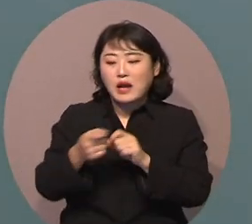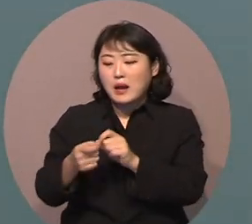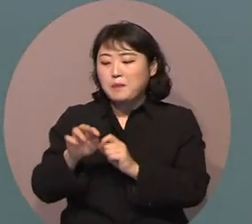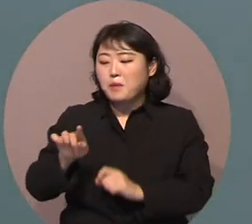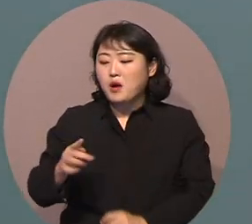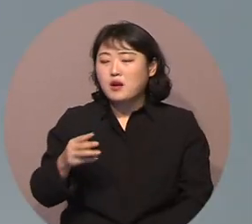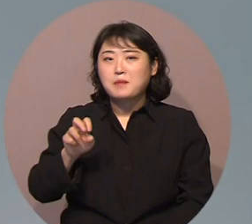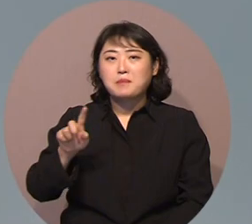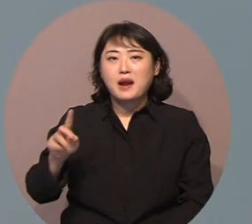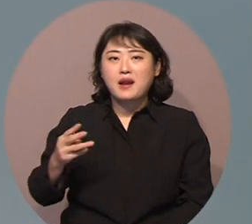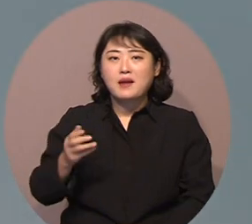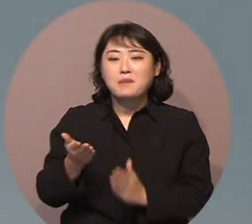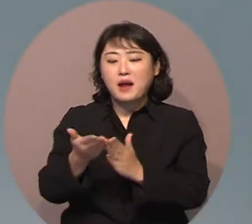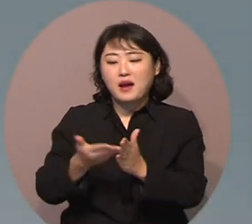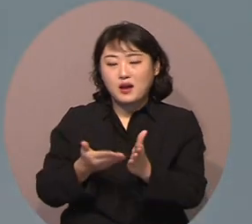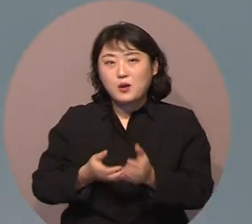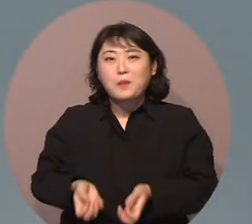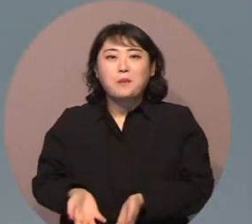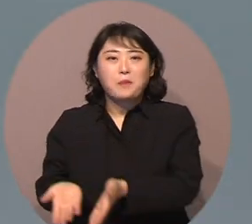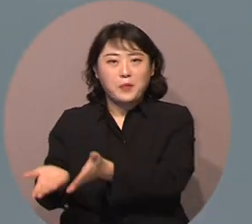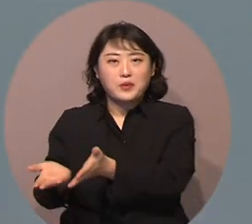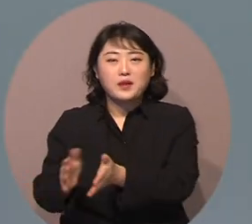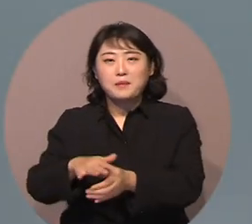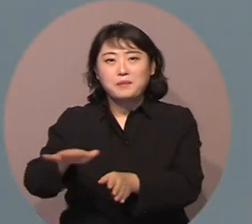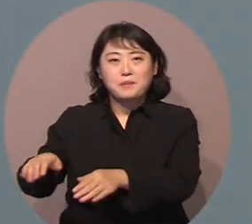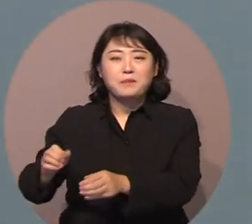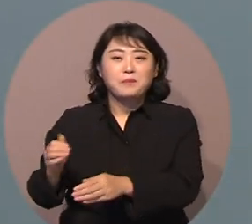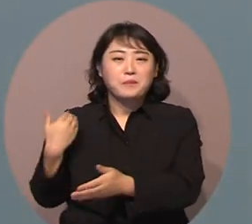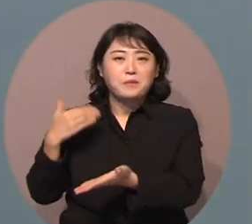항으로 이동해 무사히 방류했다고 설명했습니다